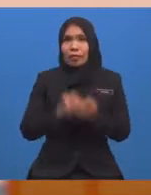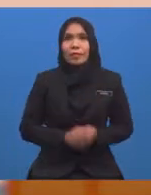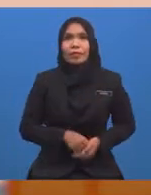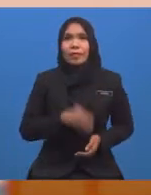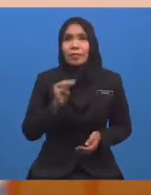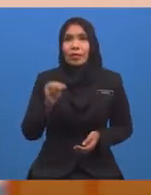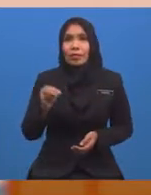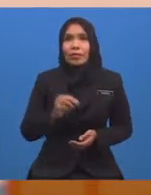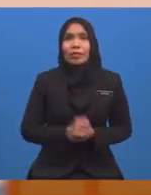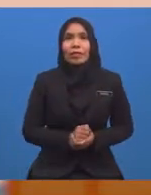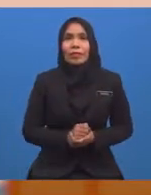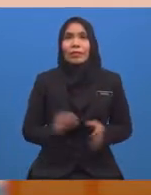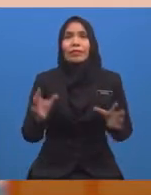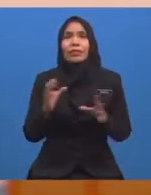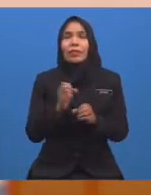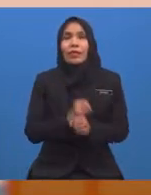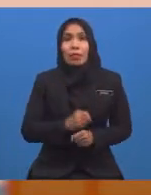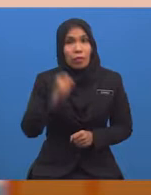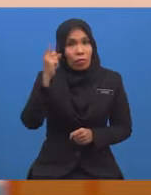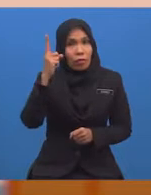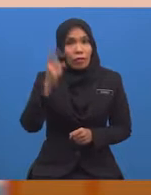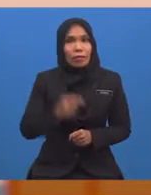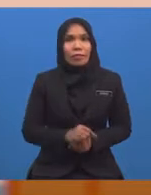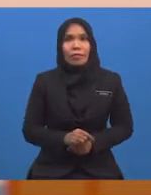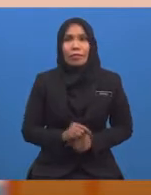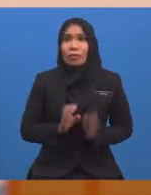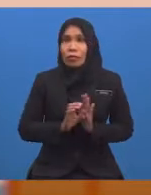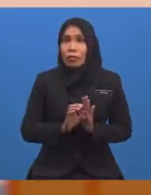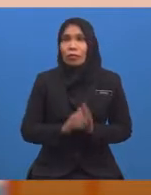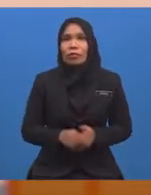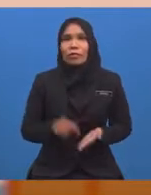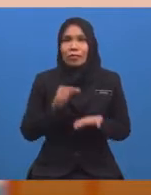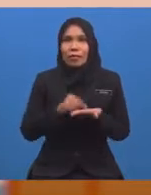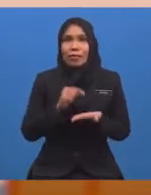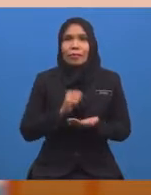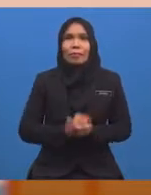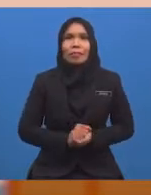buah oranye dan lima orang kanak-kanak